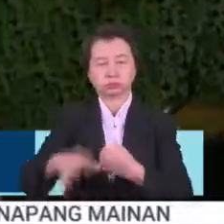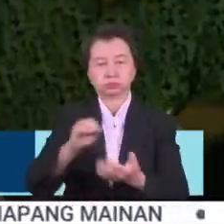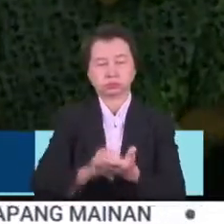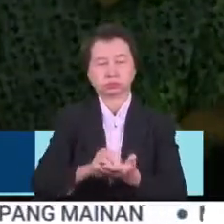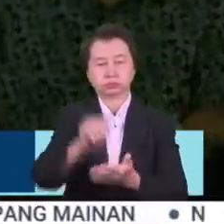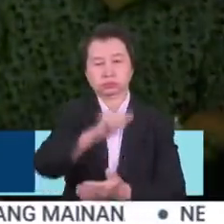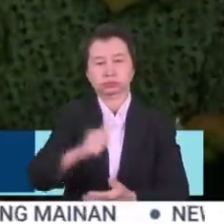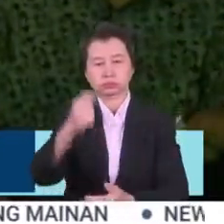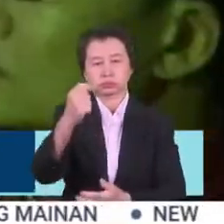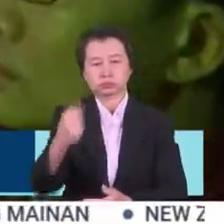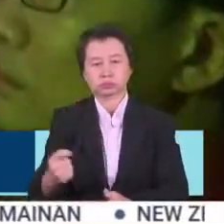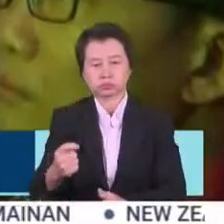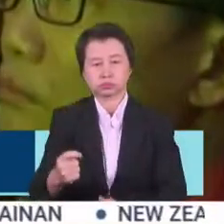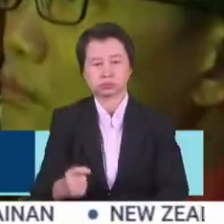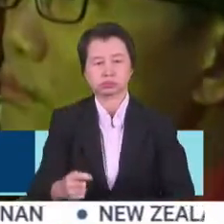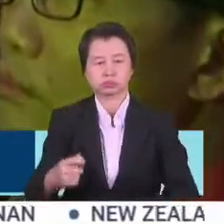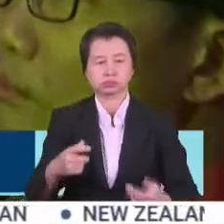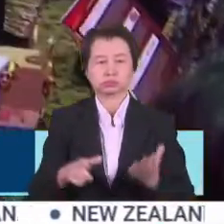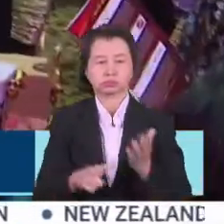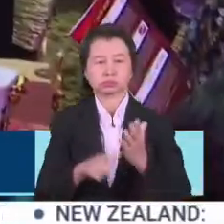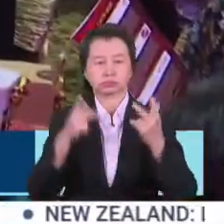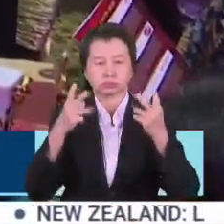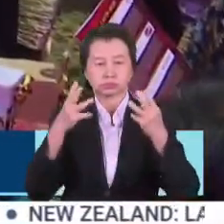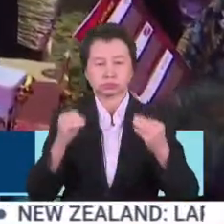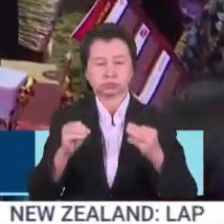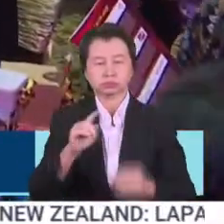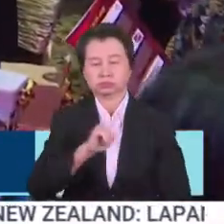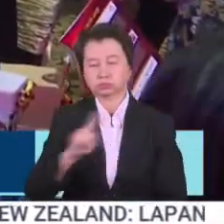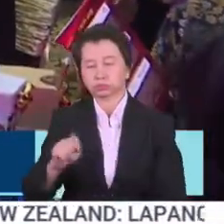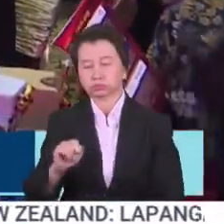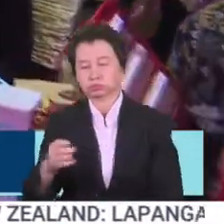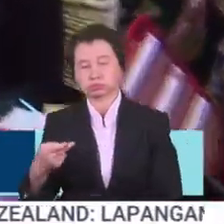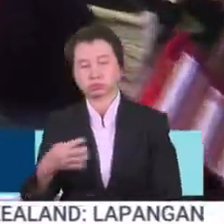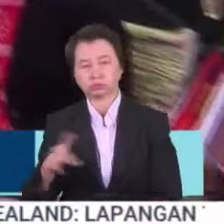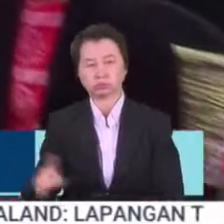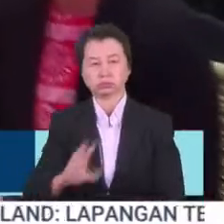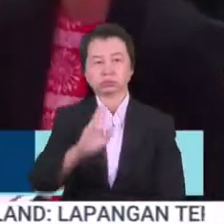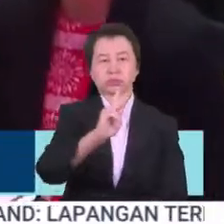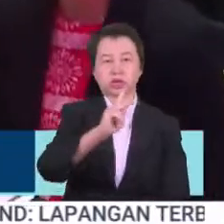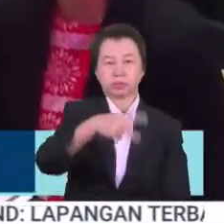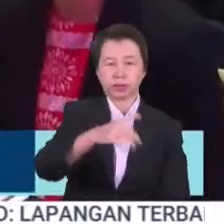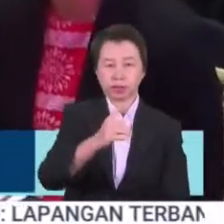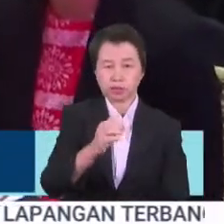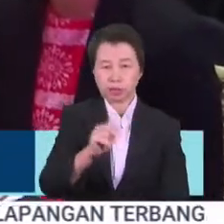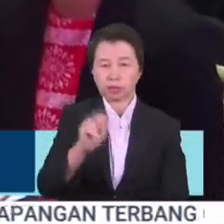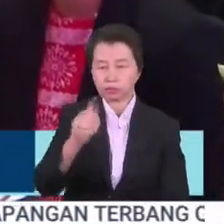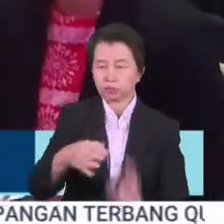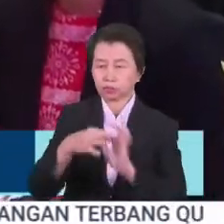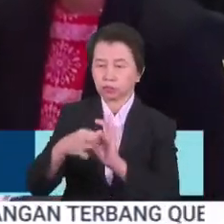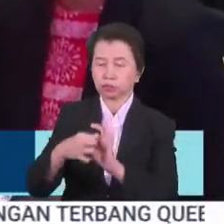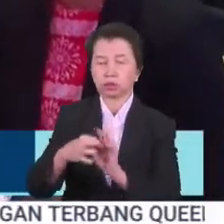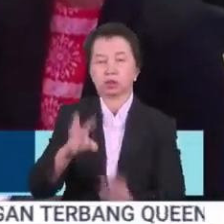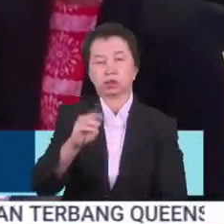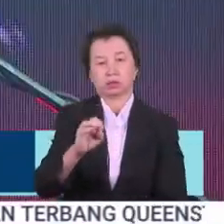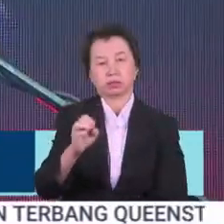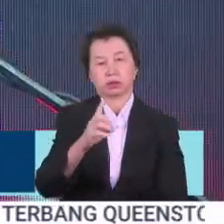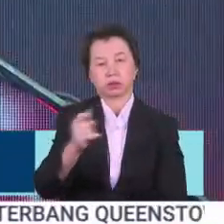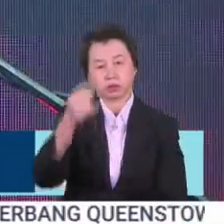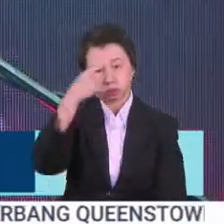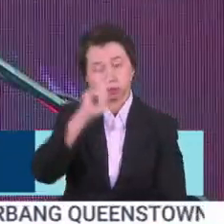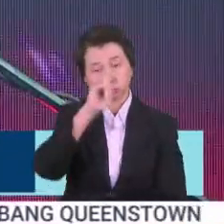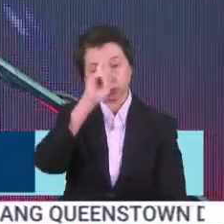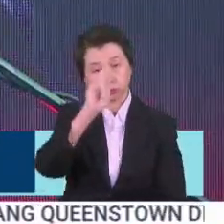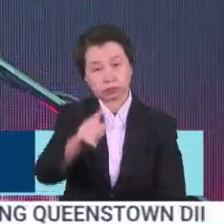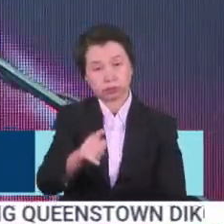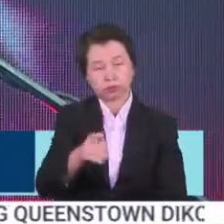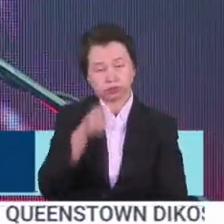Tenggara. Menurut Timbalan Perdana Menteri Datuk Seri Dr. Ahmad Zahid Hamidi, KPDN perlu bekerjasama dengan MFA bagi memastikan